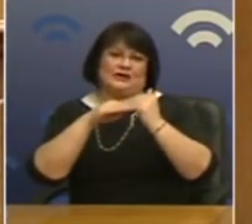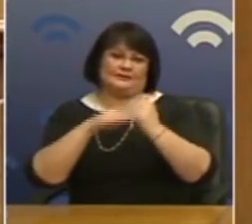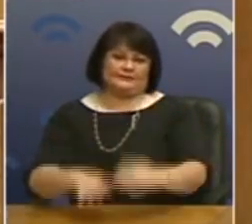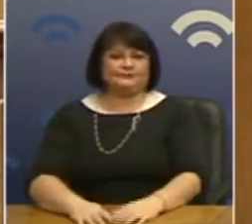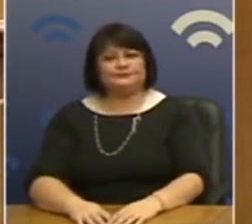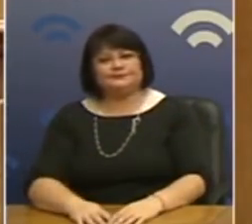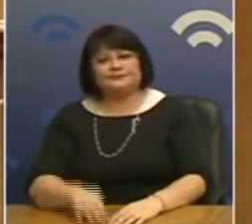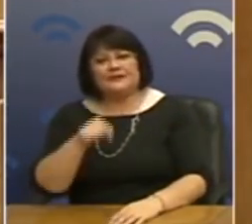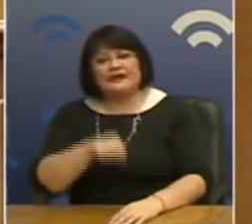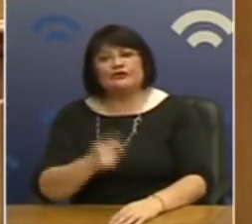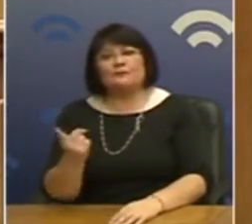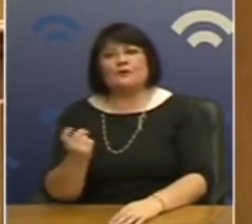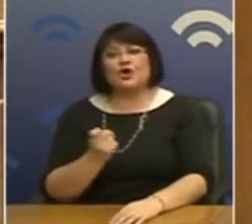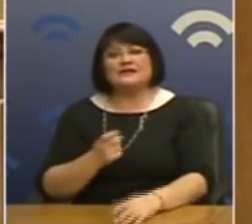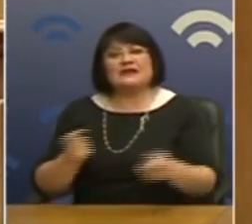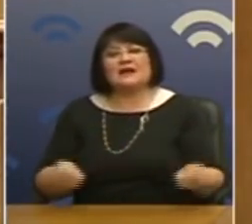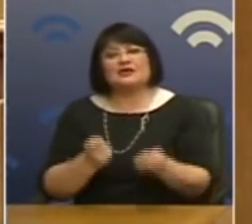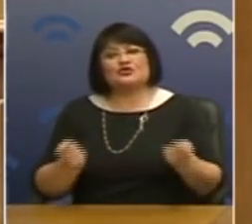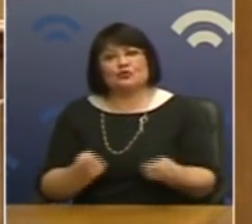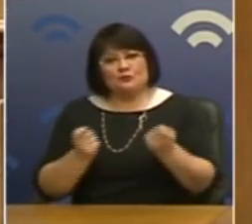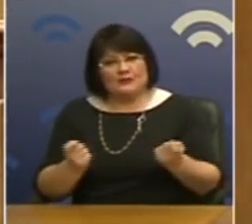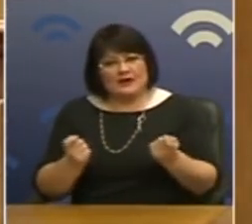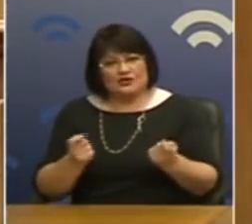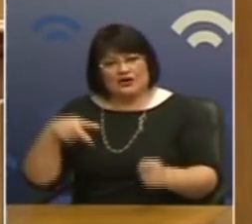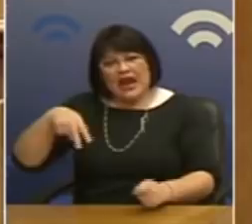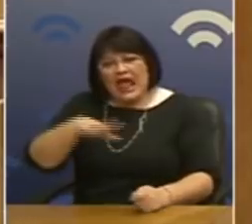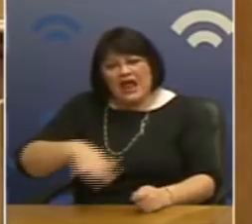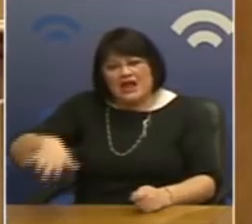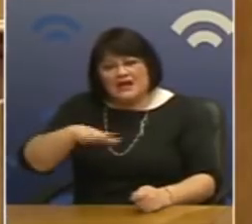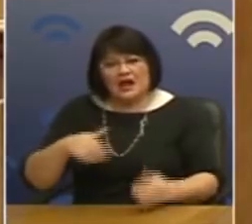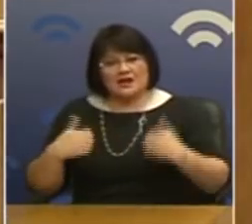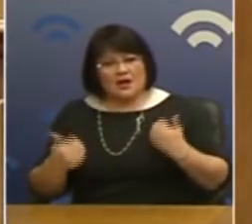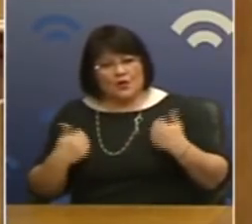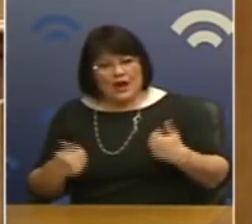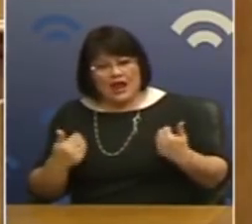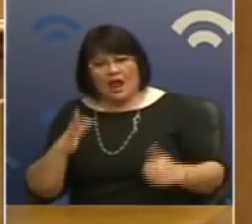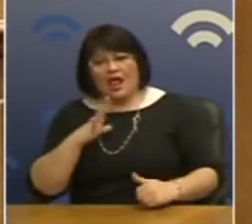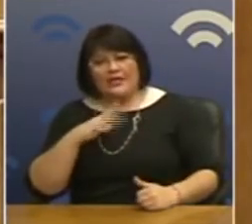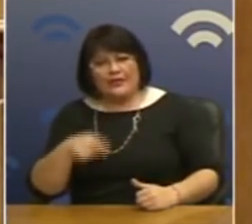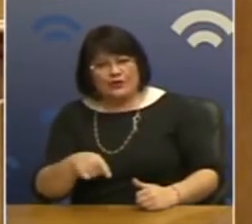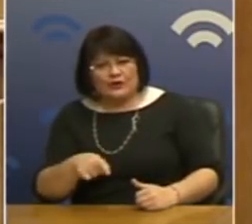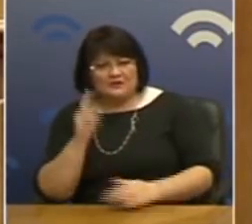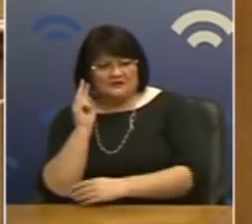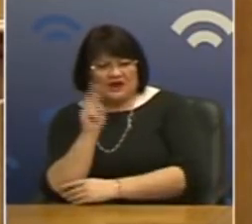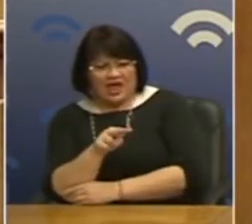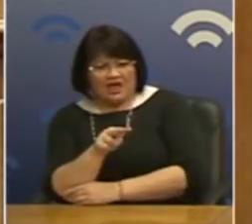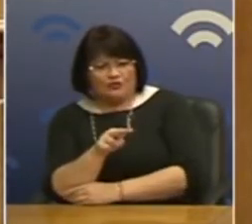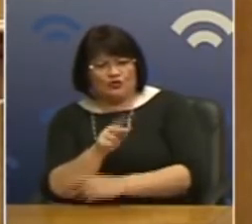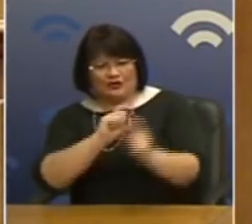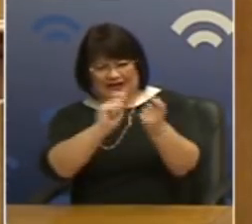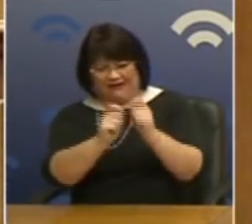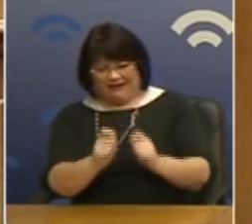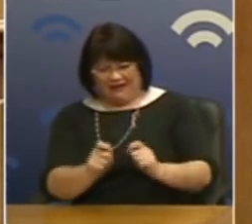Αποτελεί πρόκληση για τους εργαζόμενους, τα λαϊκά στρώματα, τη νεολαία, ότι μία από τις αλλαγές